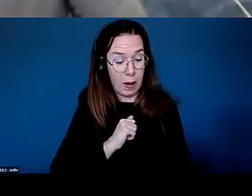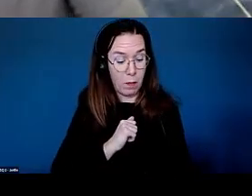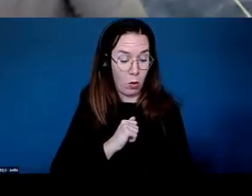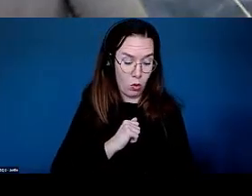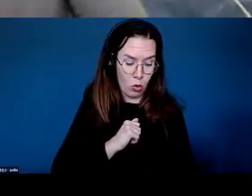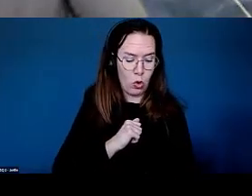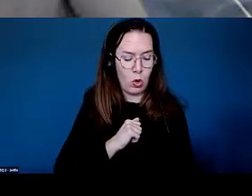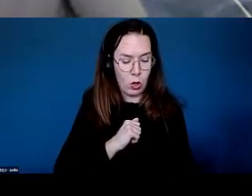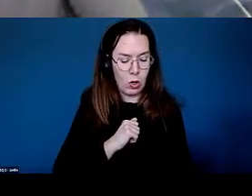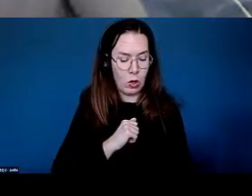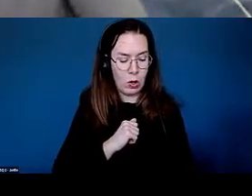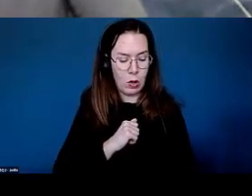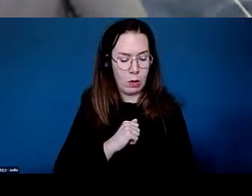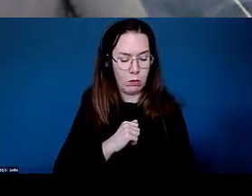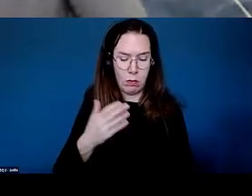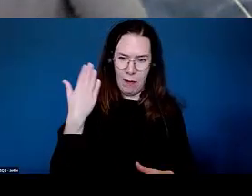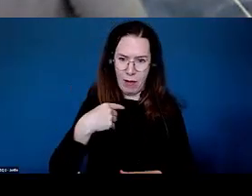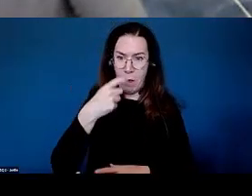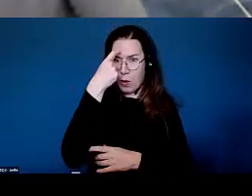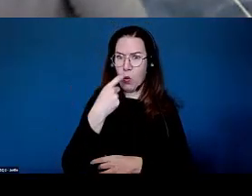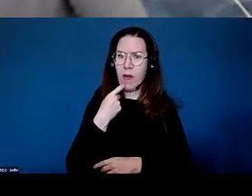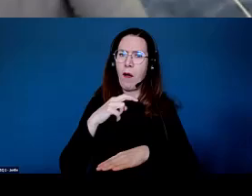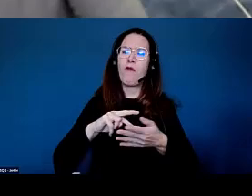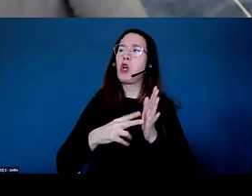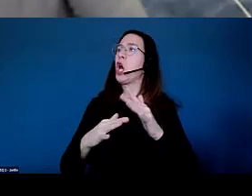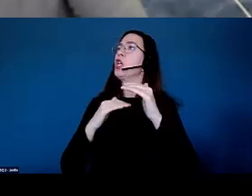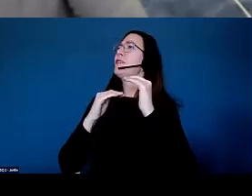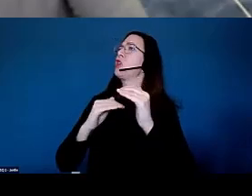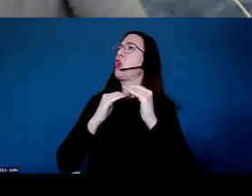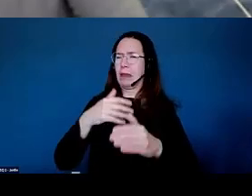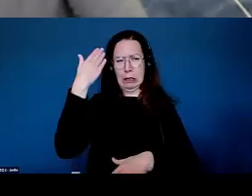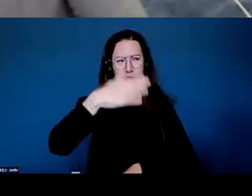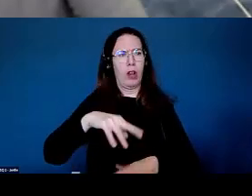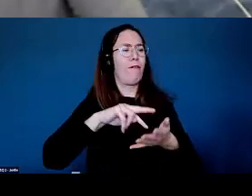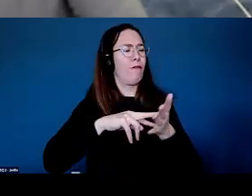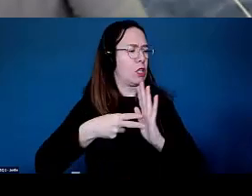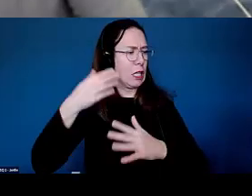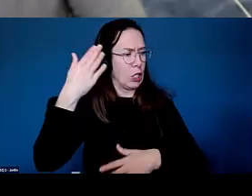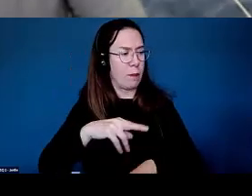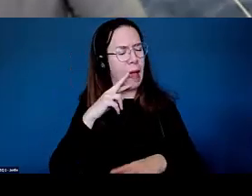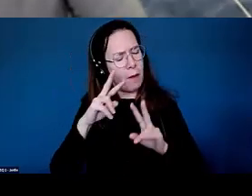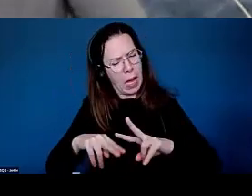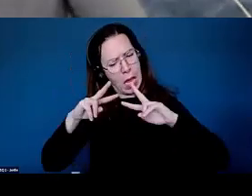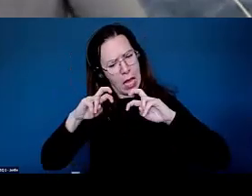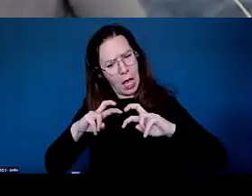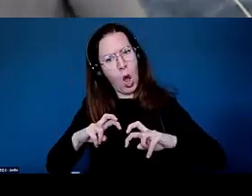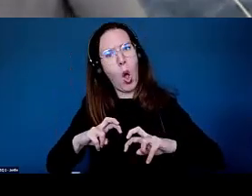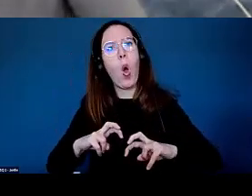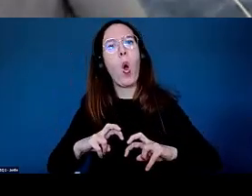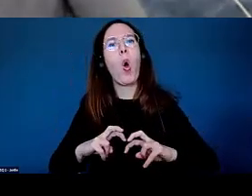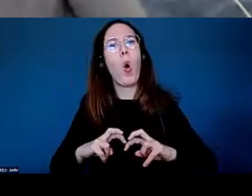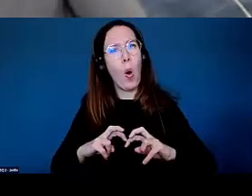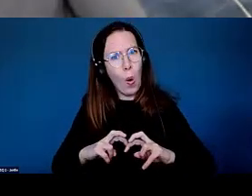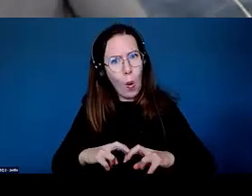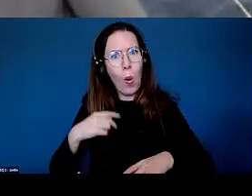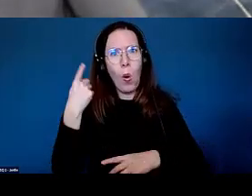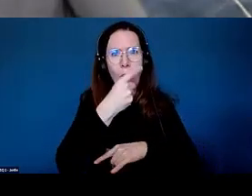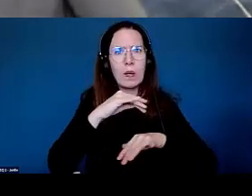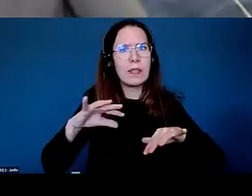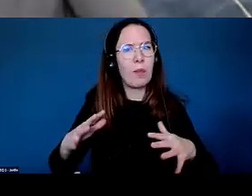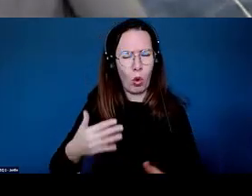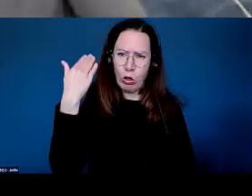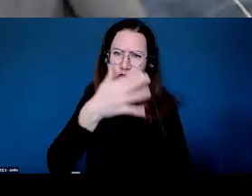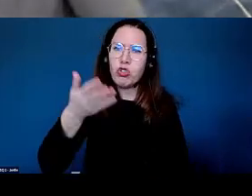Moi, personnellement, j'avais des croyances sur ce que voulait dire la sécurité et ce à quoi la sécurité